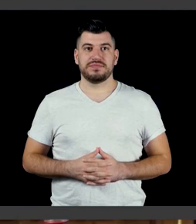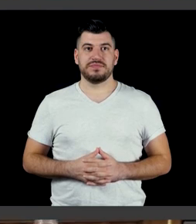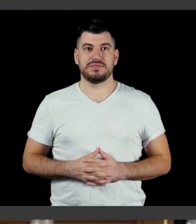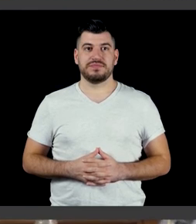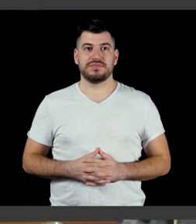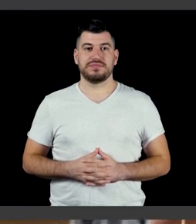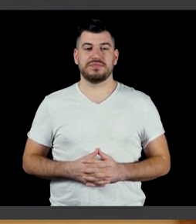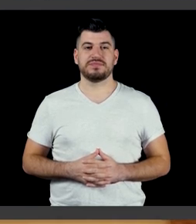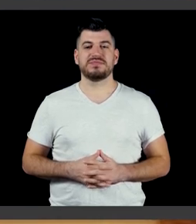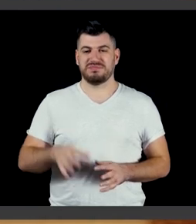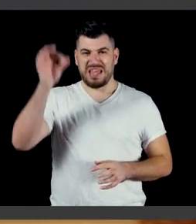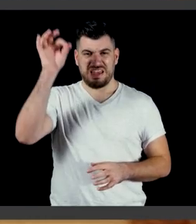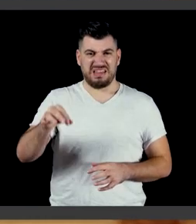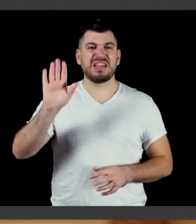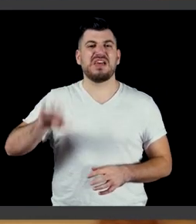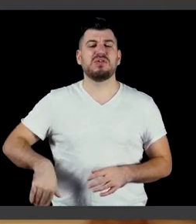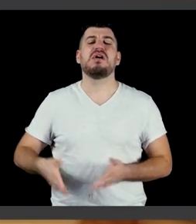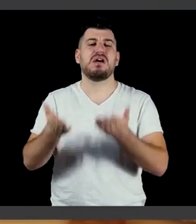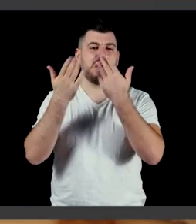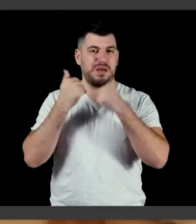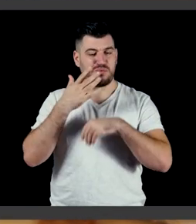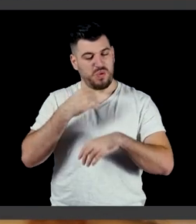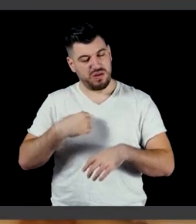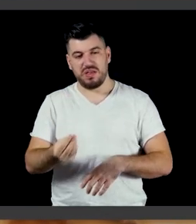Αυτό θα το βάλω γιατί το φάω.